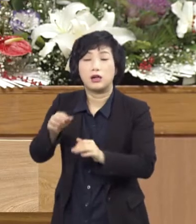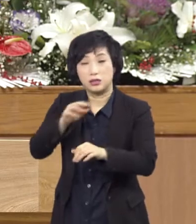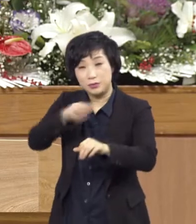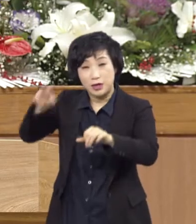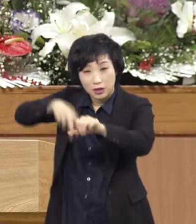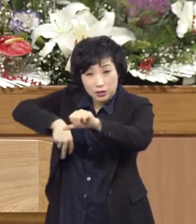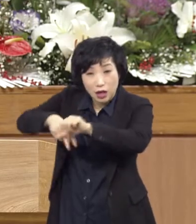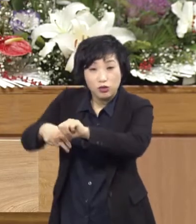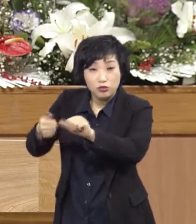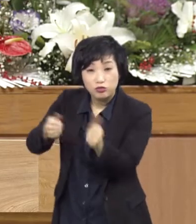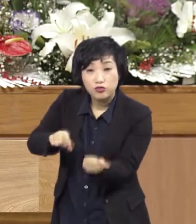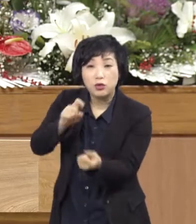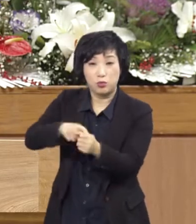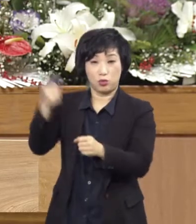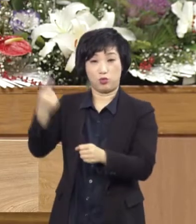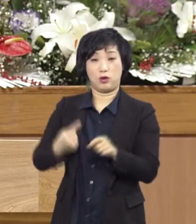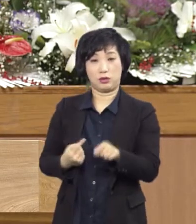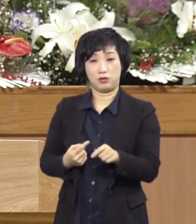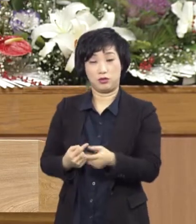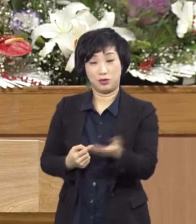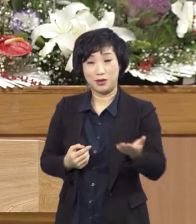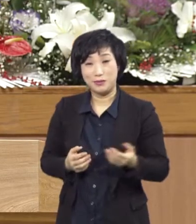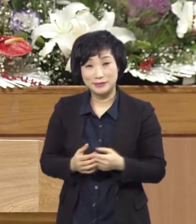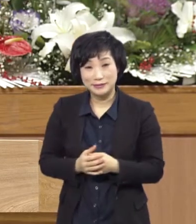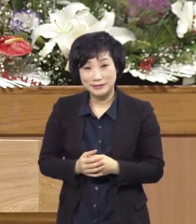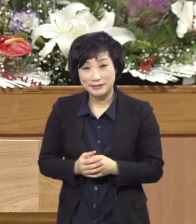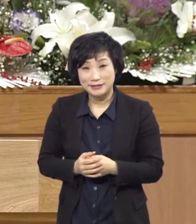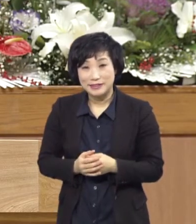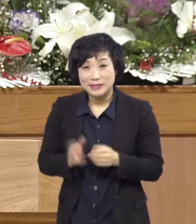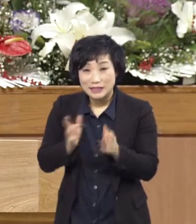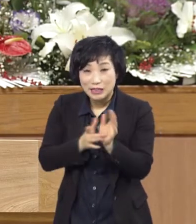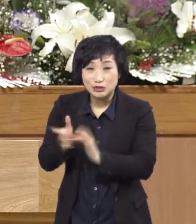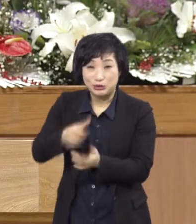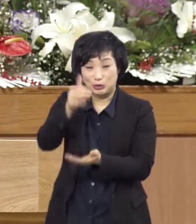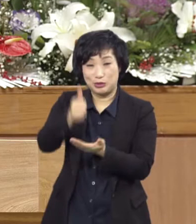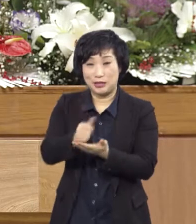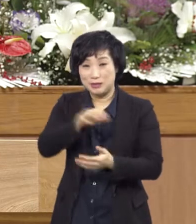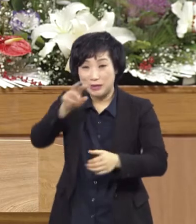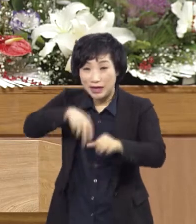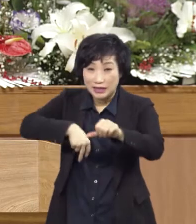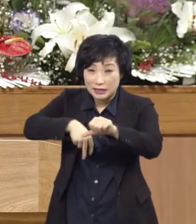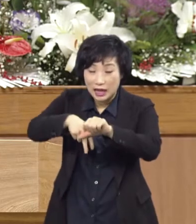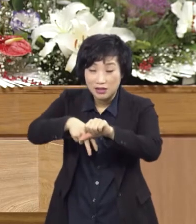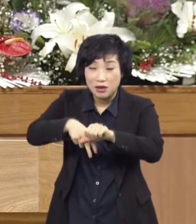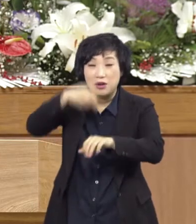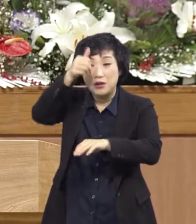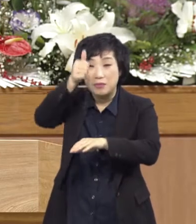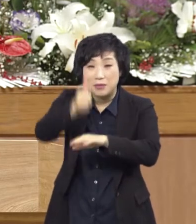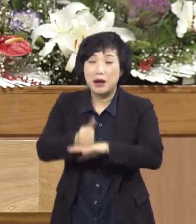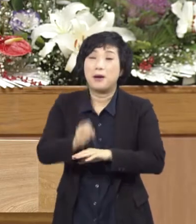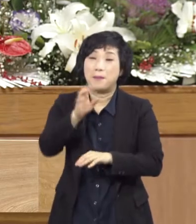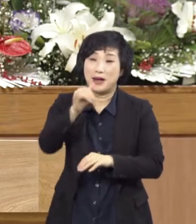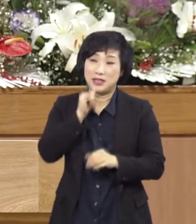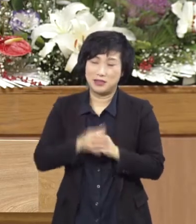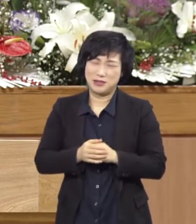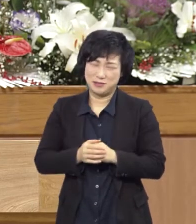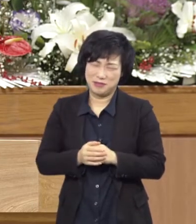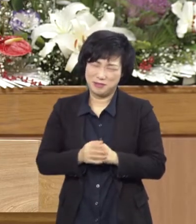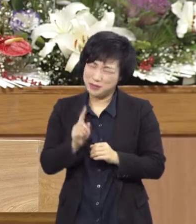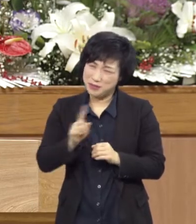죽으러 오셨으니, 그래서 예수 그리스도가 십자가를 지고 마지막